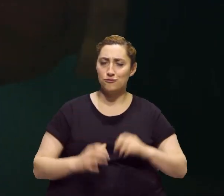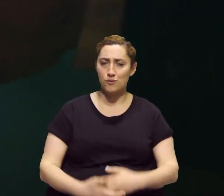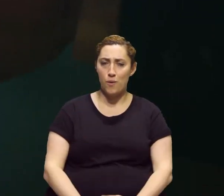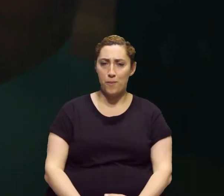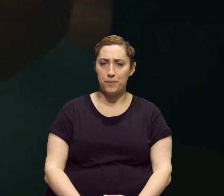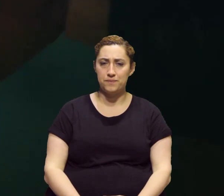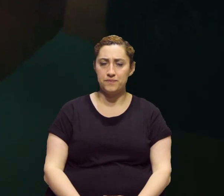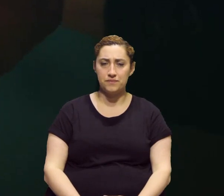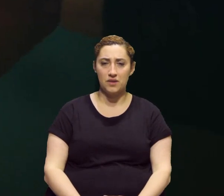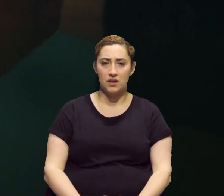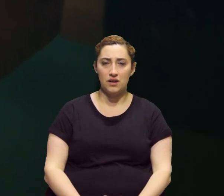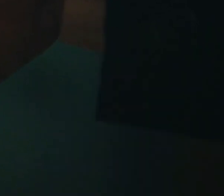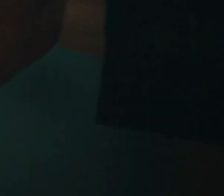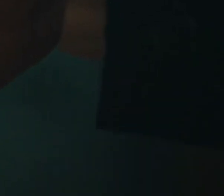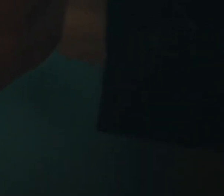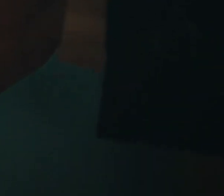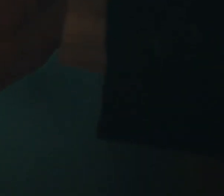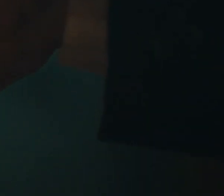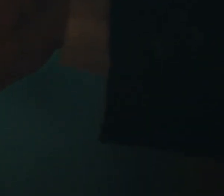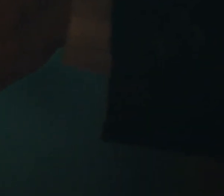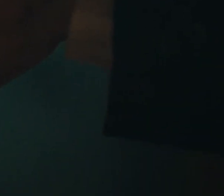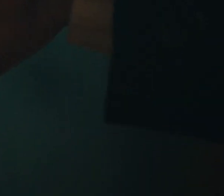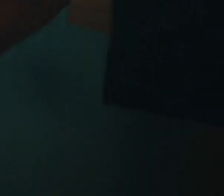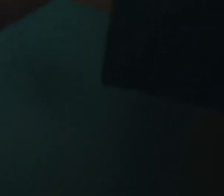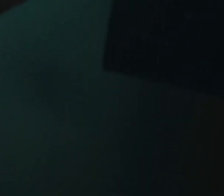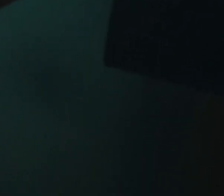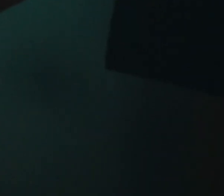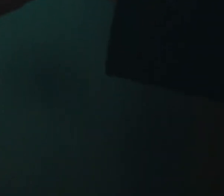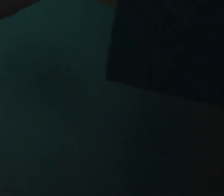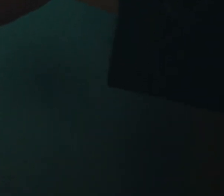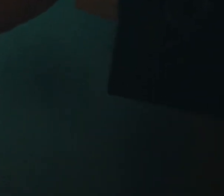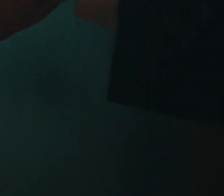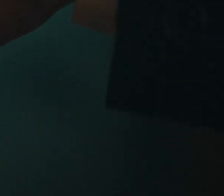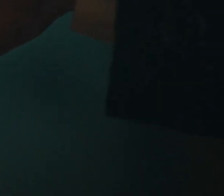başlıyor. Asasının topuzunu iyice kavradı. Parmağında kahverengi taşlı bir yüzük var.